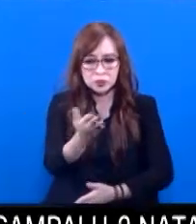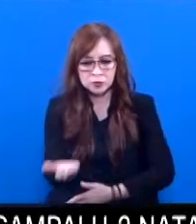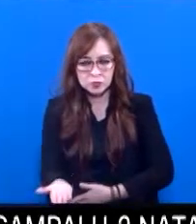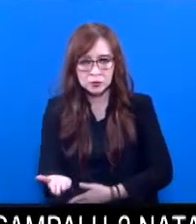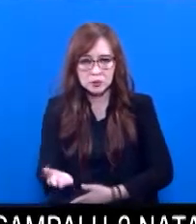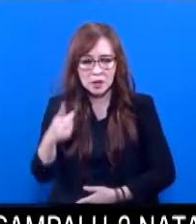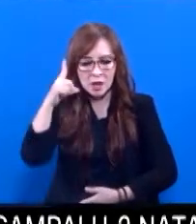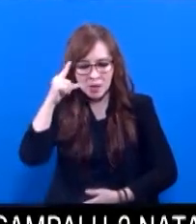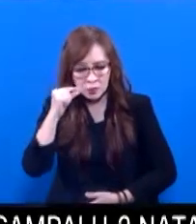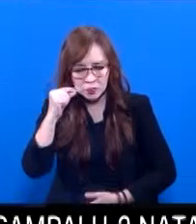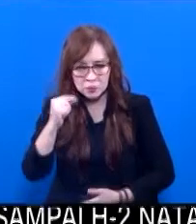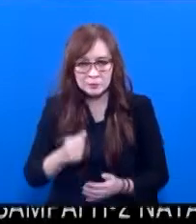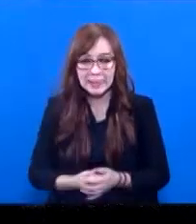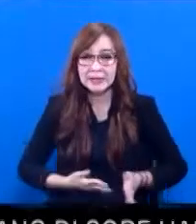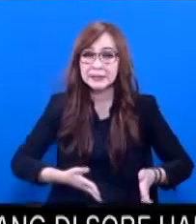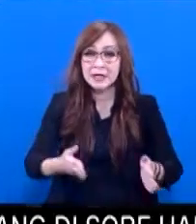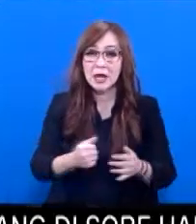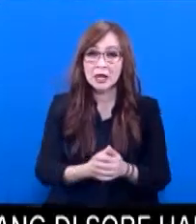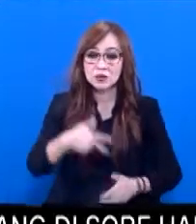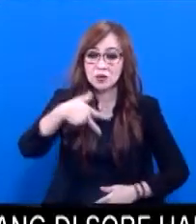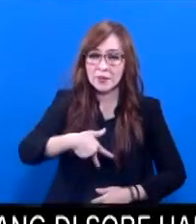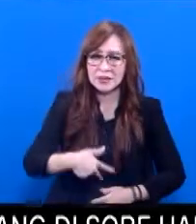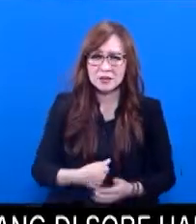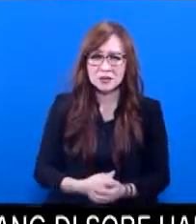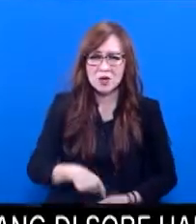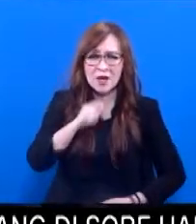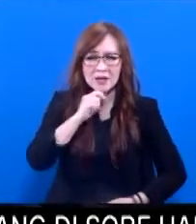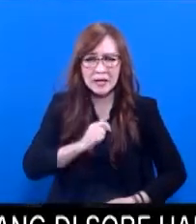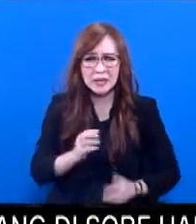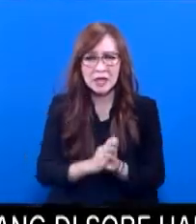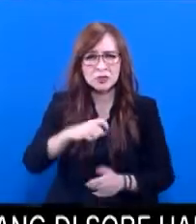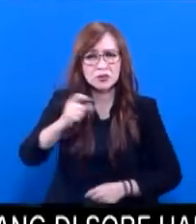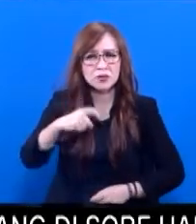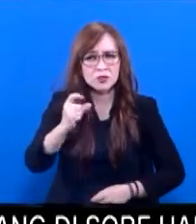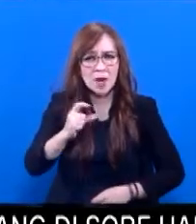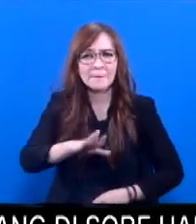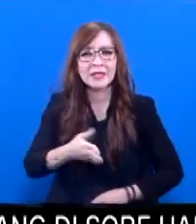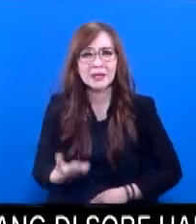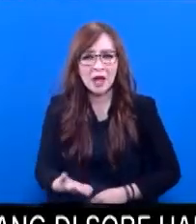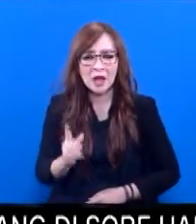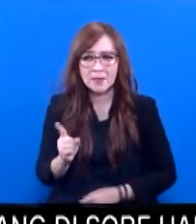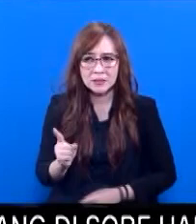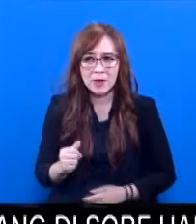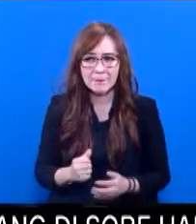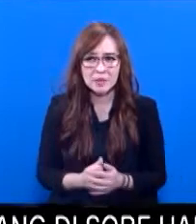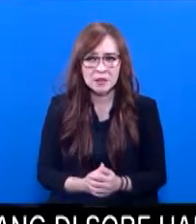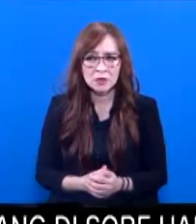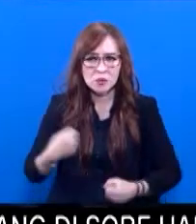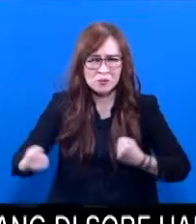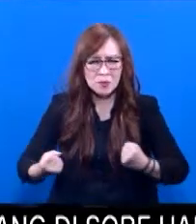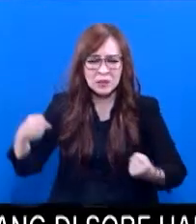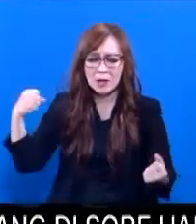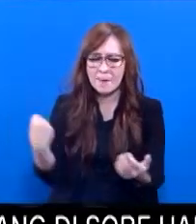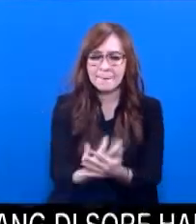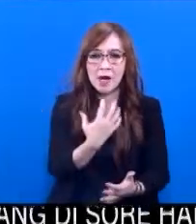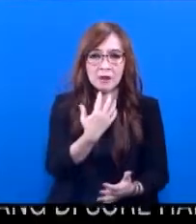Sementara di jalur Trans Sulawesi, seorang nenek dan cucunya tewas seketika setelah mobil bak terbuka yang mereka tumpangi menabrak pohon dan terbakar